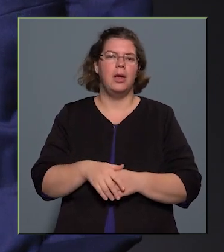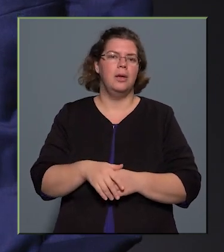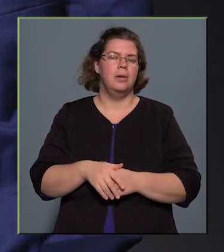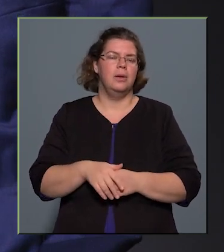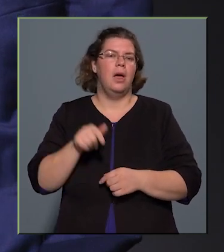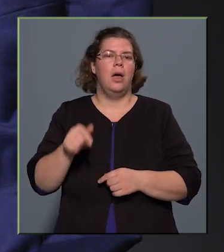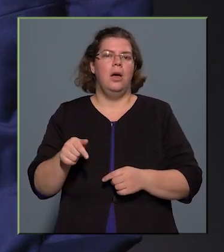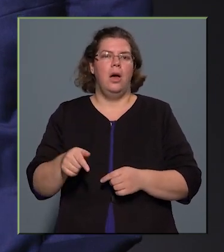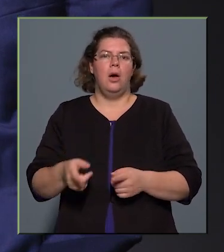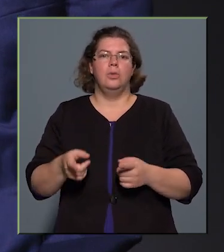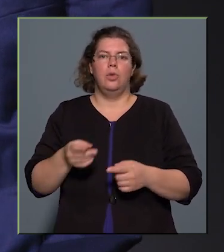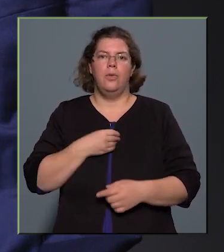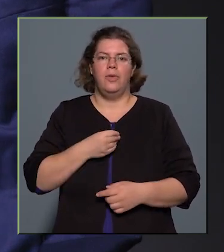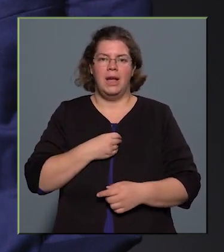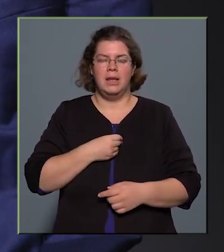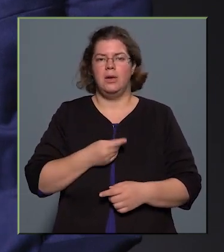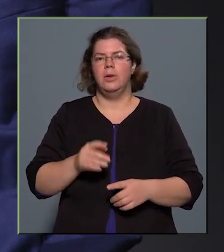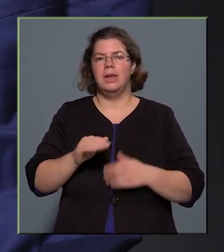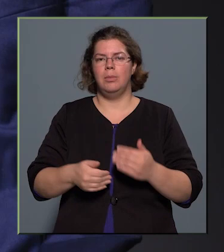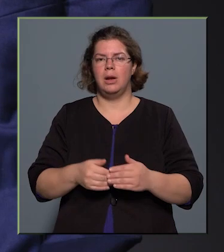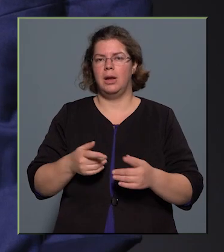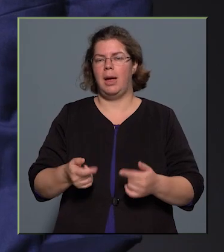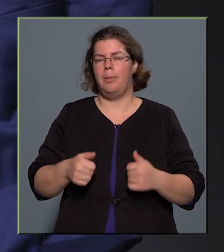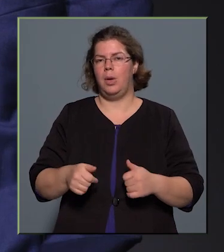out, tehát attól félnek, hogy kimaradnak ebből az adott dologból.